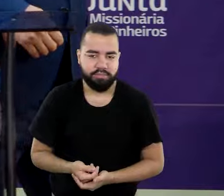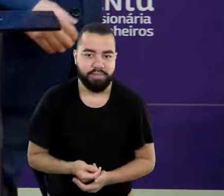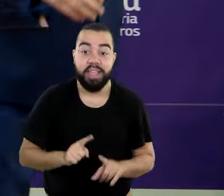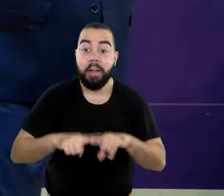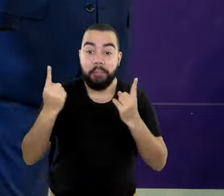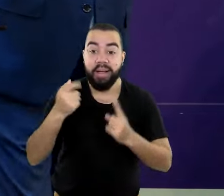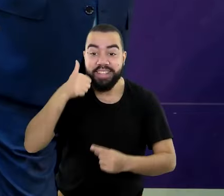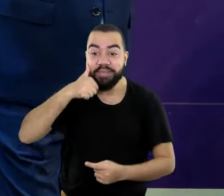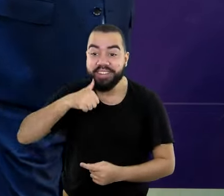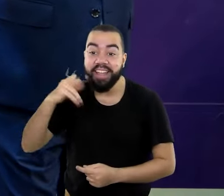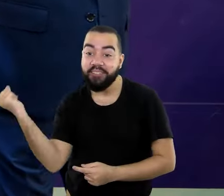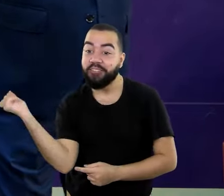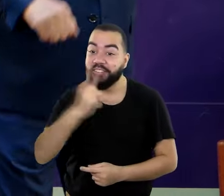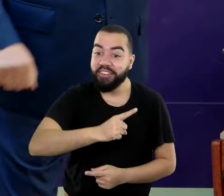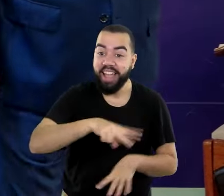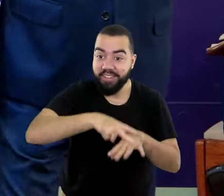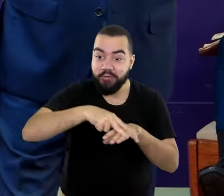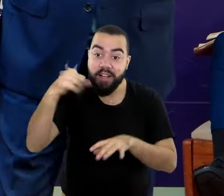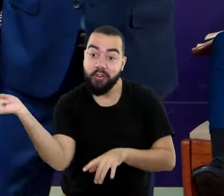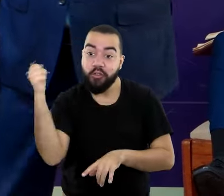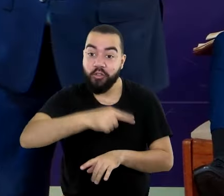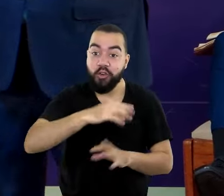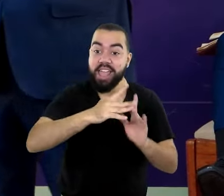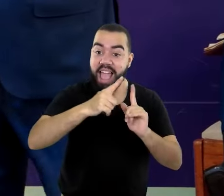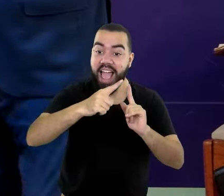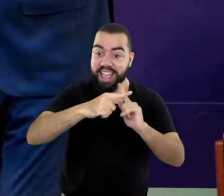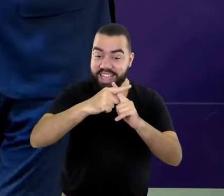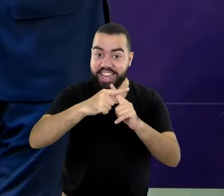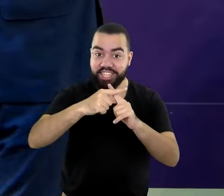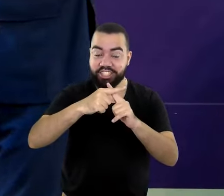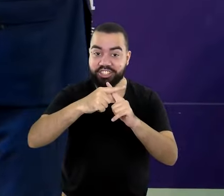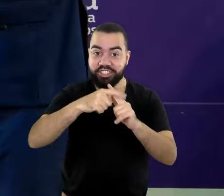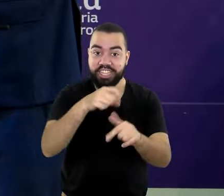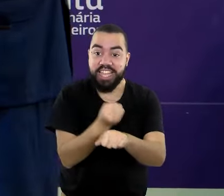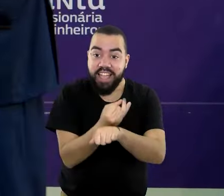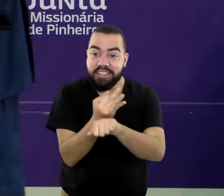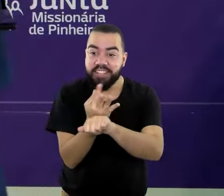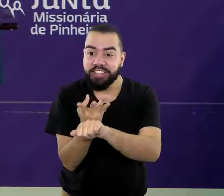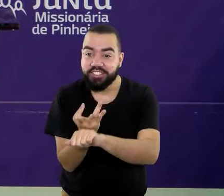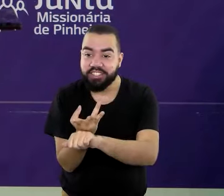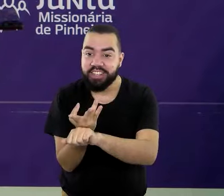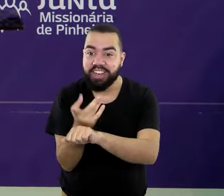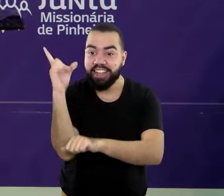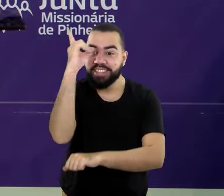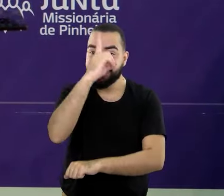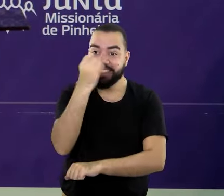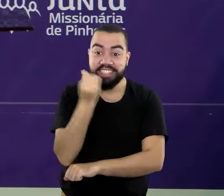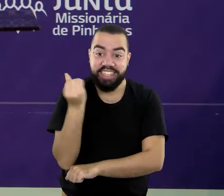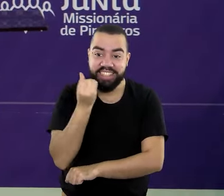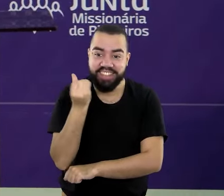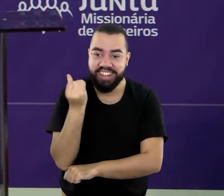depois. 금요 새벽 기도회 때 왔습니다. E ela veio na vigília de sexta-feira.